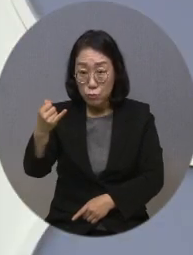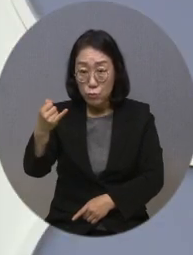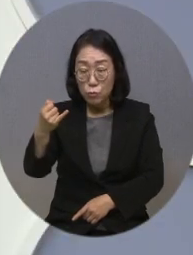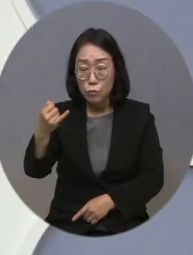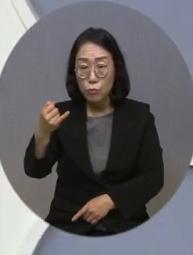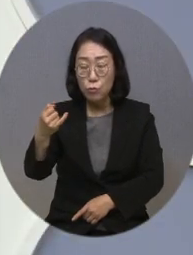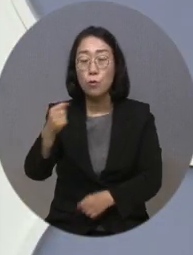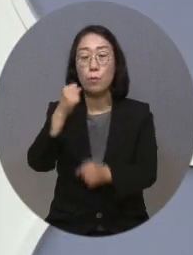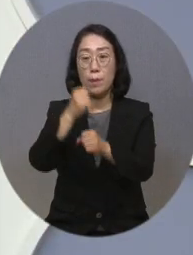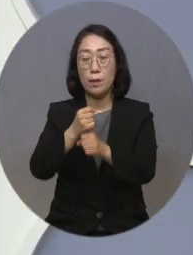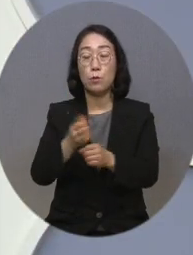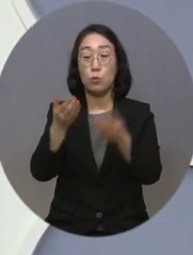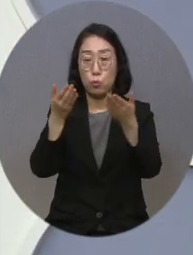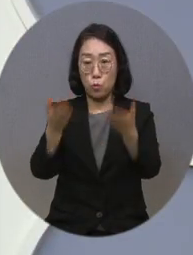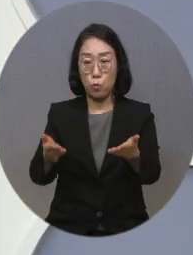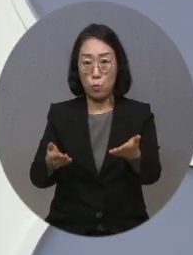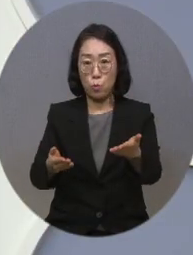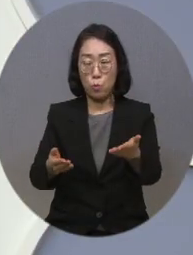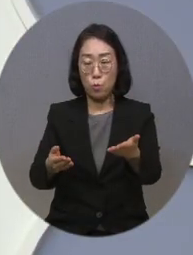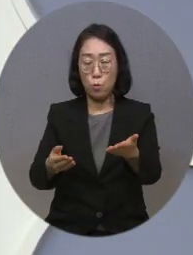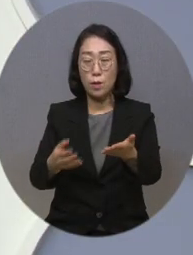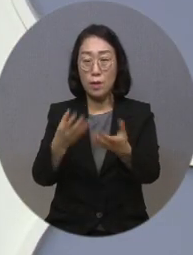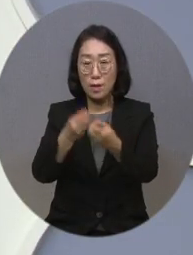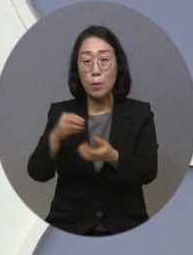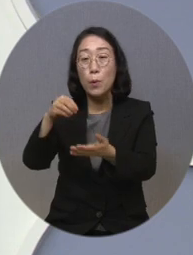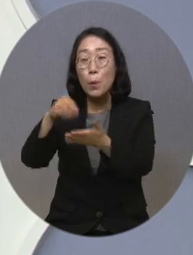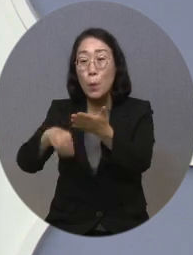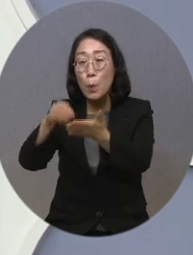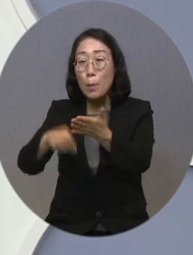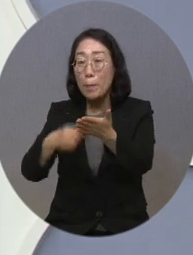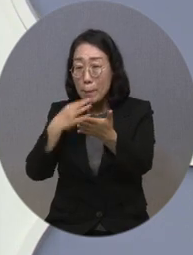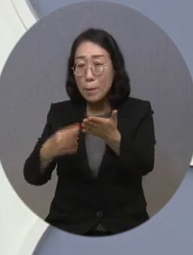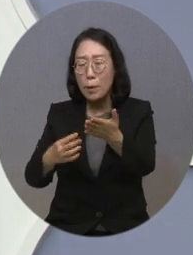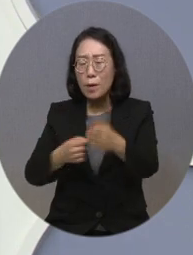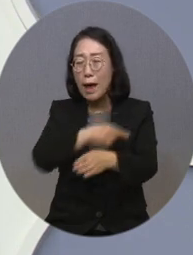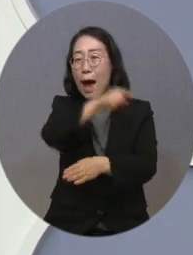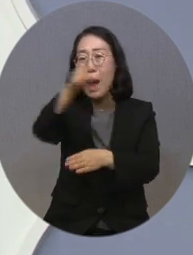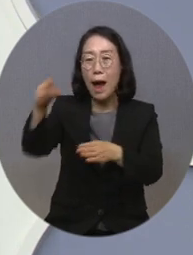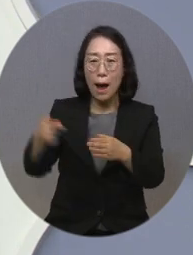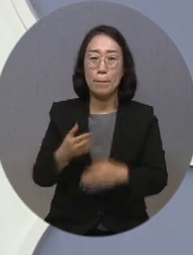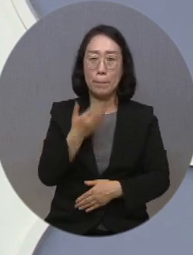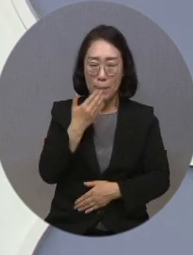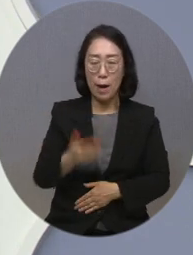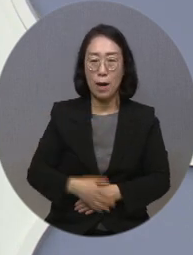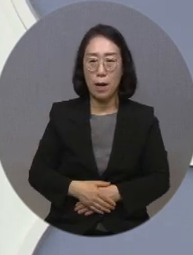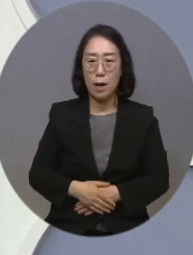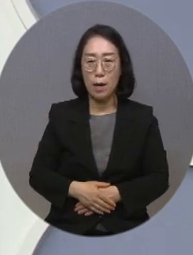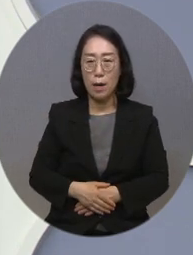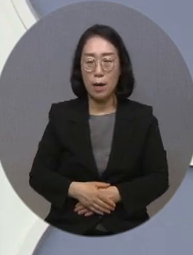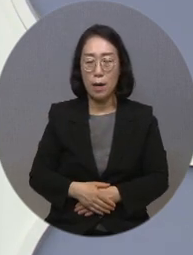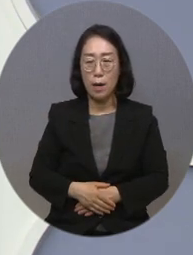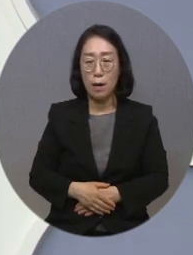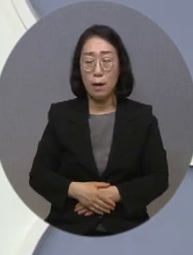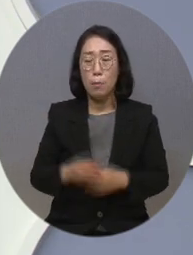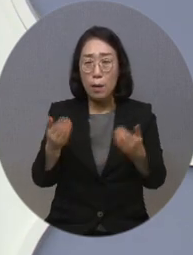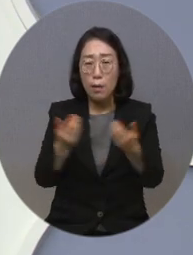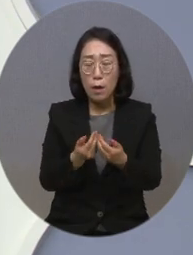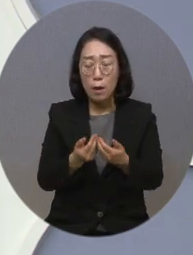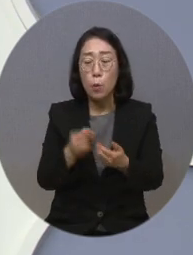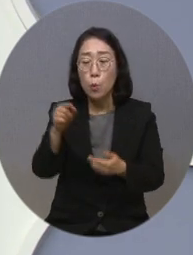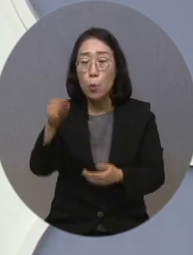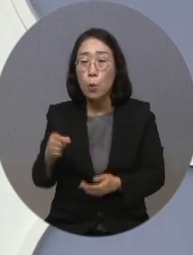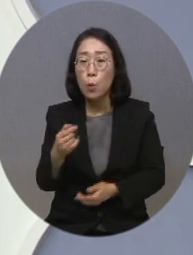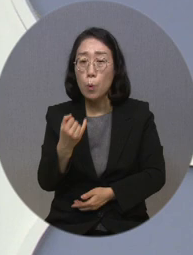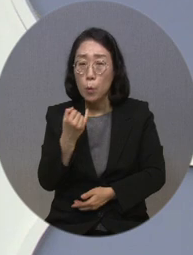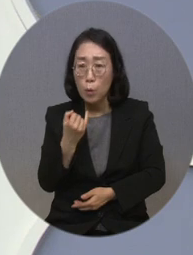됩니다. 그러니까 요거 빼고서는 다 니네들 마음대로 해라. 우리나라는 이거 안 되고 이거 안 되고 이거 안 되고 전부 법에다 이거를